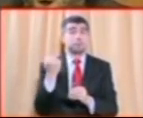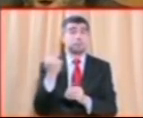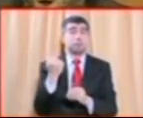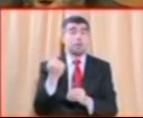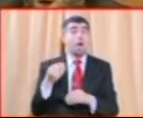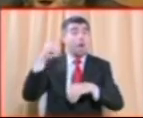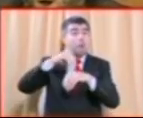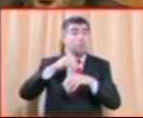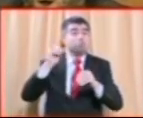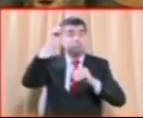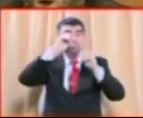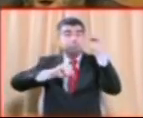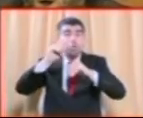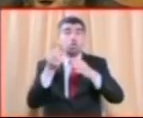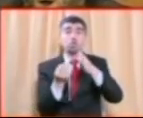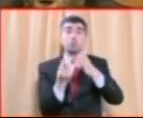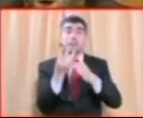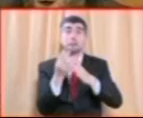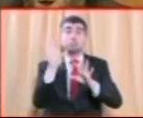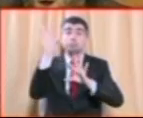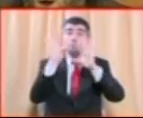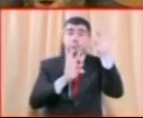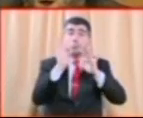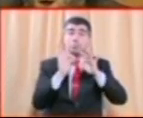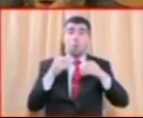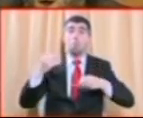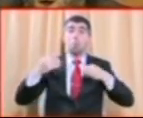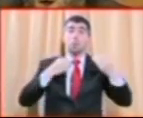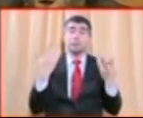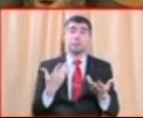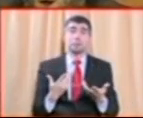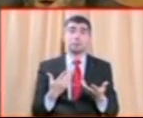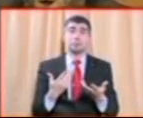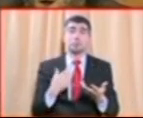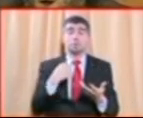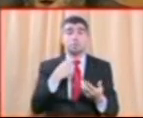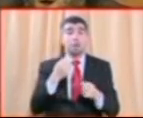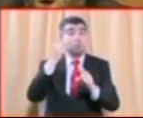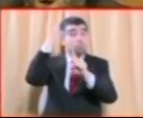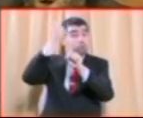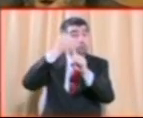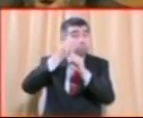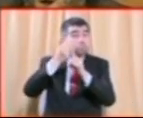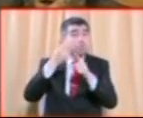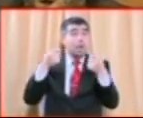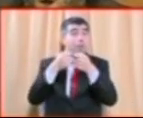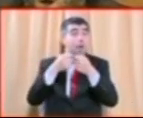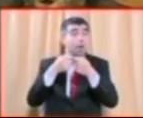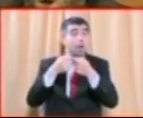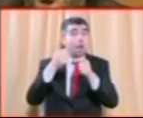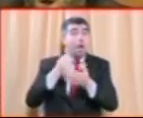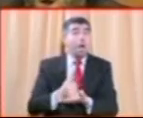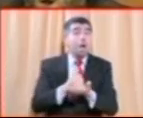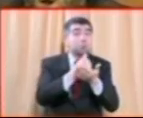هيكله جديده مناسبه. اعلنتوا وحنا مازال ما فاهمين شنو هي الاسباب ديال التاخر في